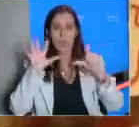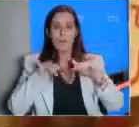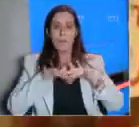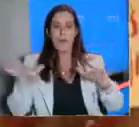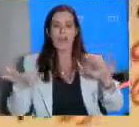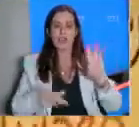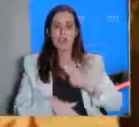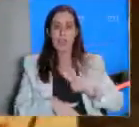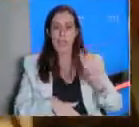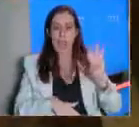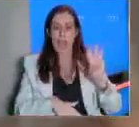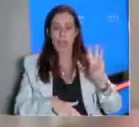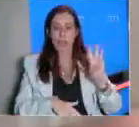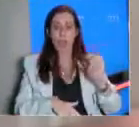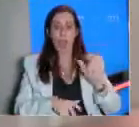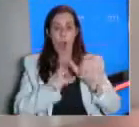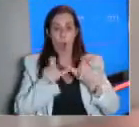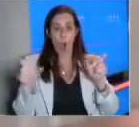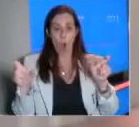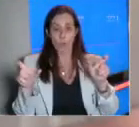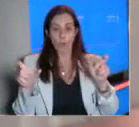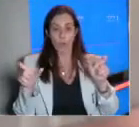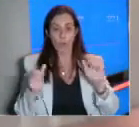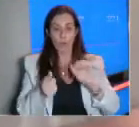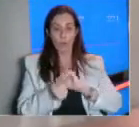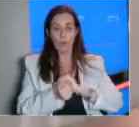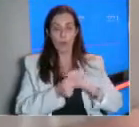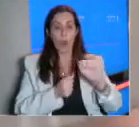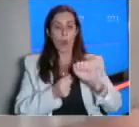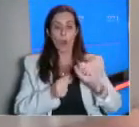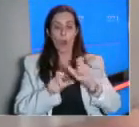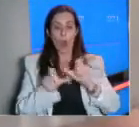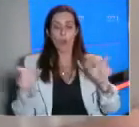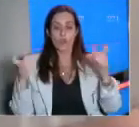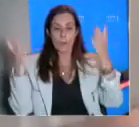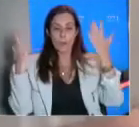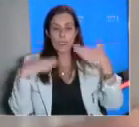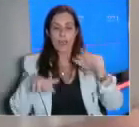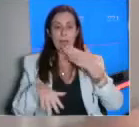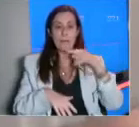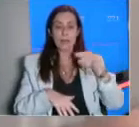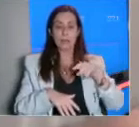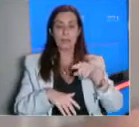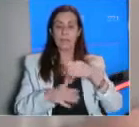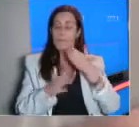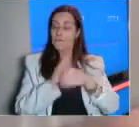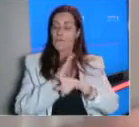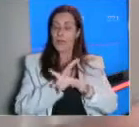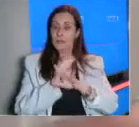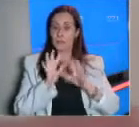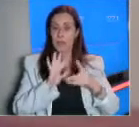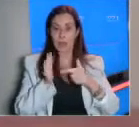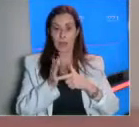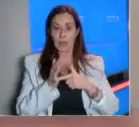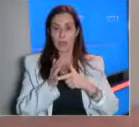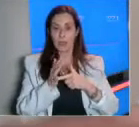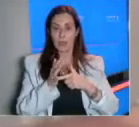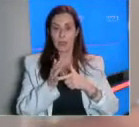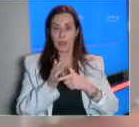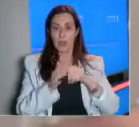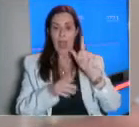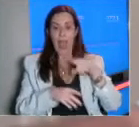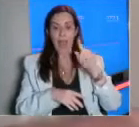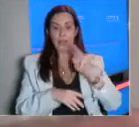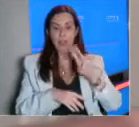מיליארד שקלים חוב של מצרים לישראל, חברות מצריות לישראל. מדובר על סדר גודל של